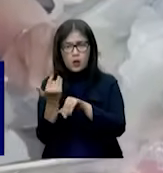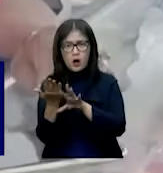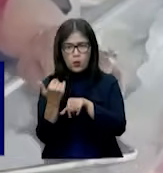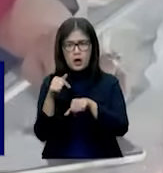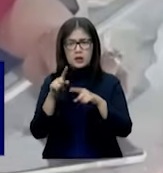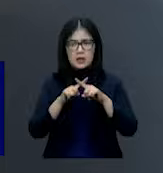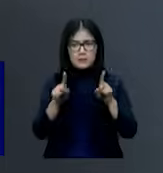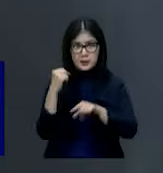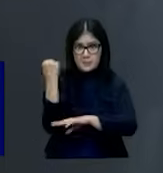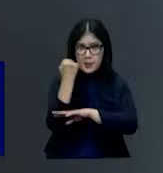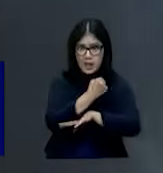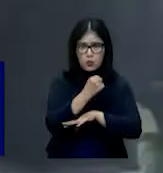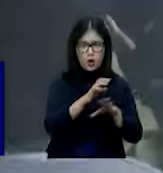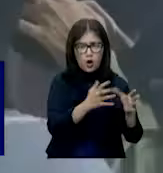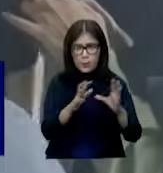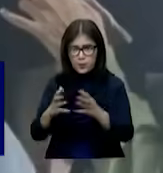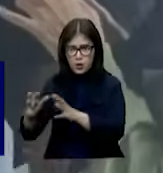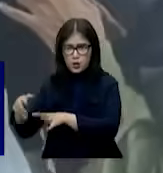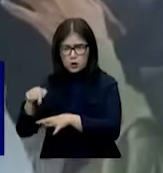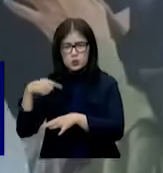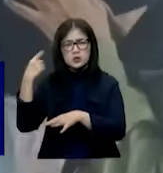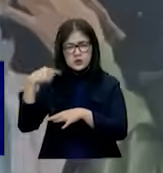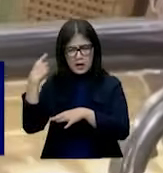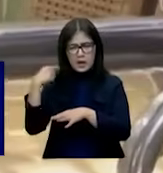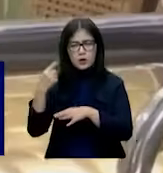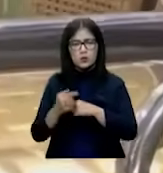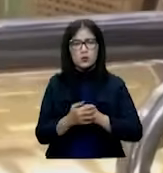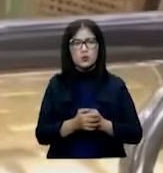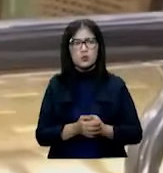Dari Kabupaten Oki, Sumatera Selatan, Fitriadi, iNews melaporkan.